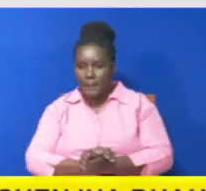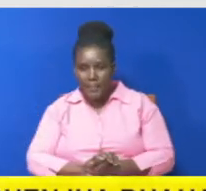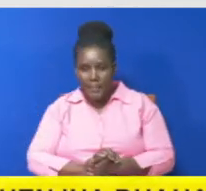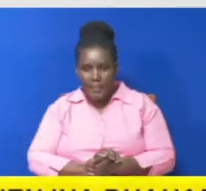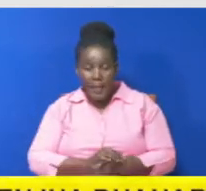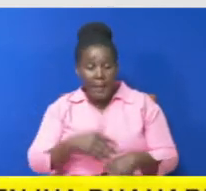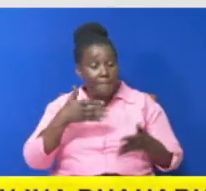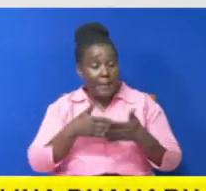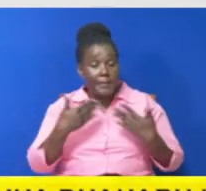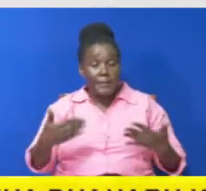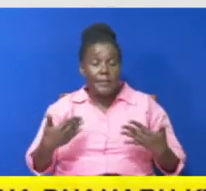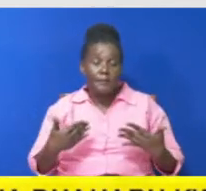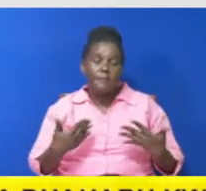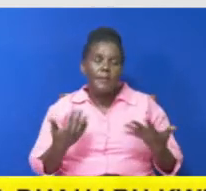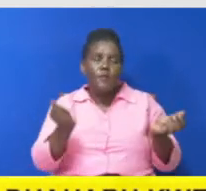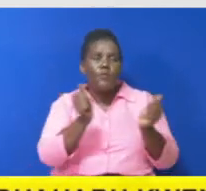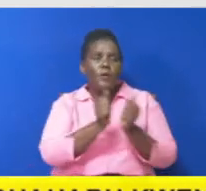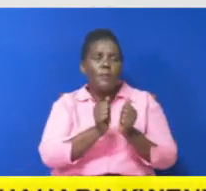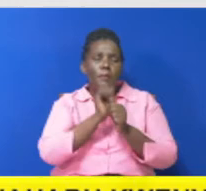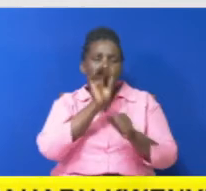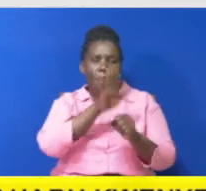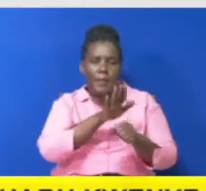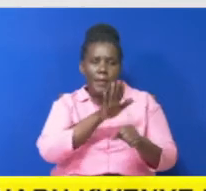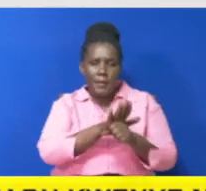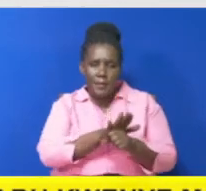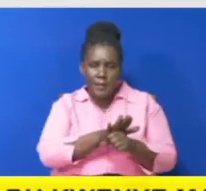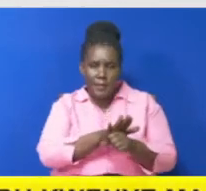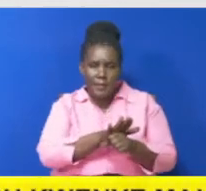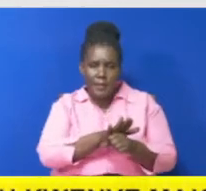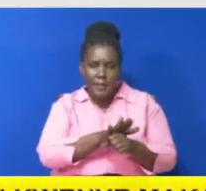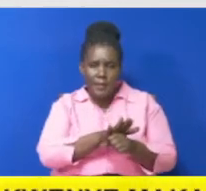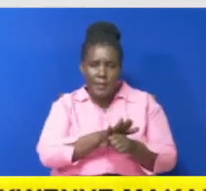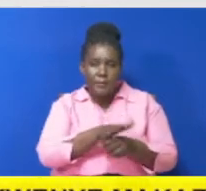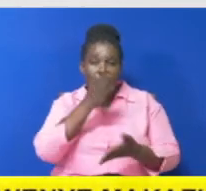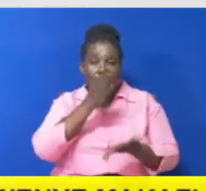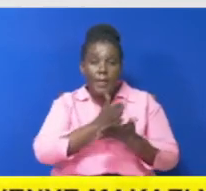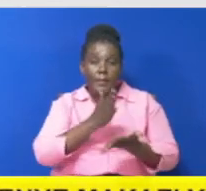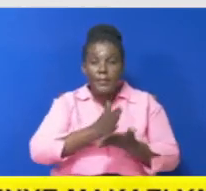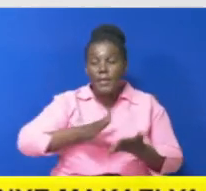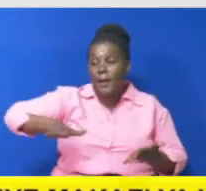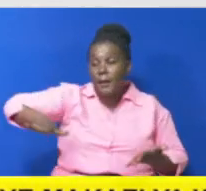wake ni kwamba tuna vitu vingi ambavyo vimewekwa kwa ajili ya kuhakikisha kwamba mazingira